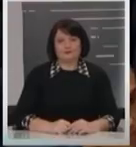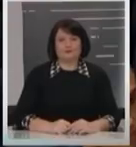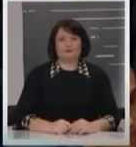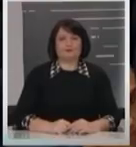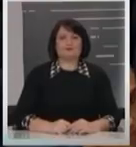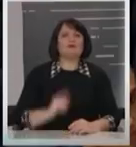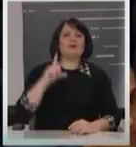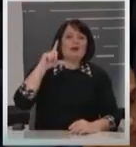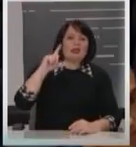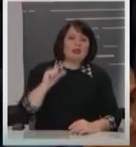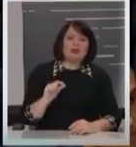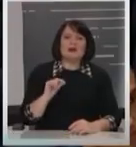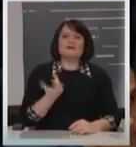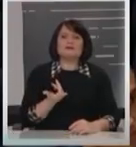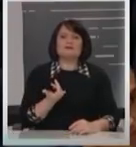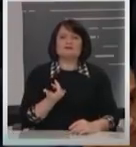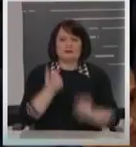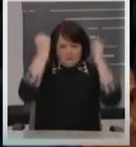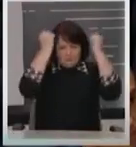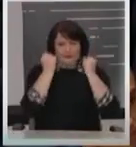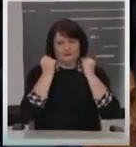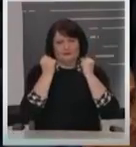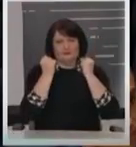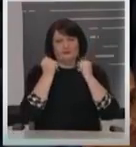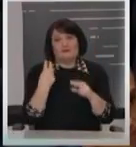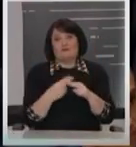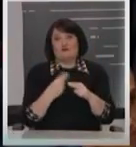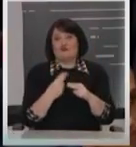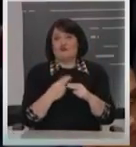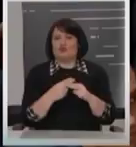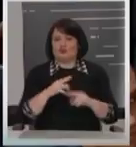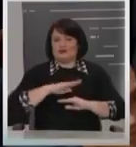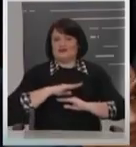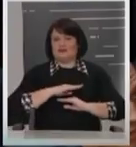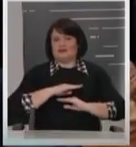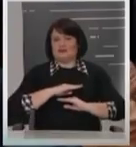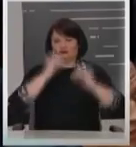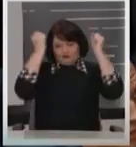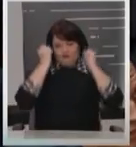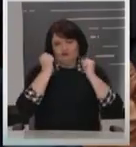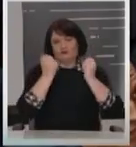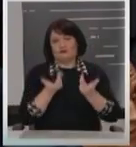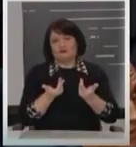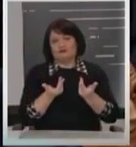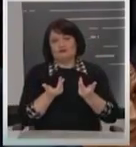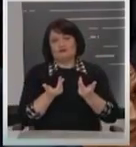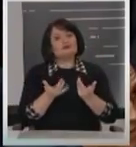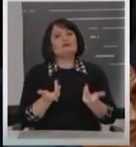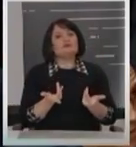μία μείωση η οποία θα πλήξει κέρια τις ένοπλες δυνάμεις μας και απέναντι στην